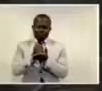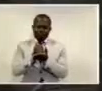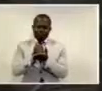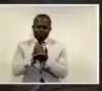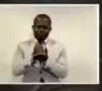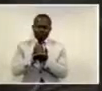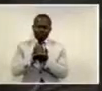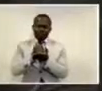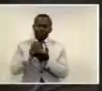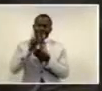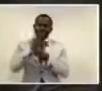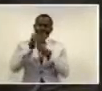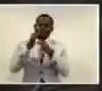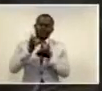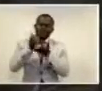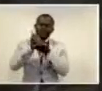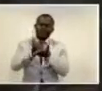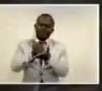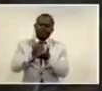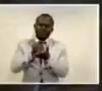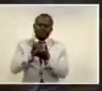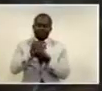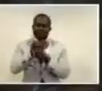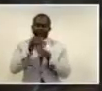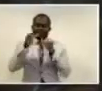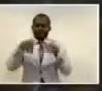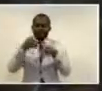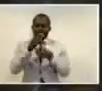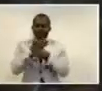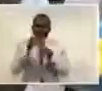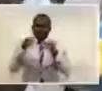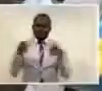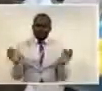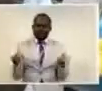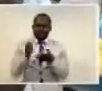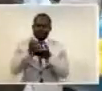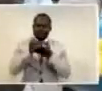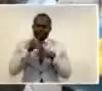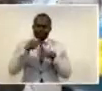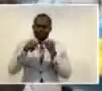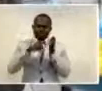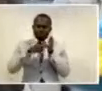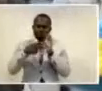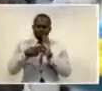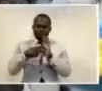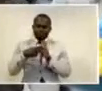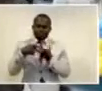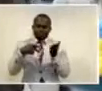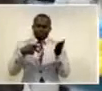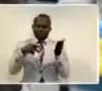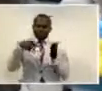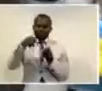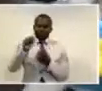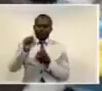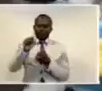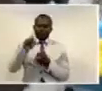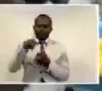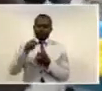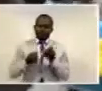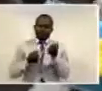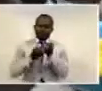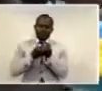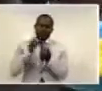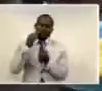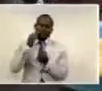za minisiteri zibishinzwe zirabafasha minisiteri y'ubuhinzi yaradufashije mu mushinga wayo wa paspe badutera